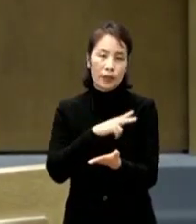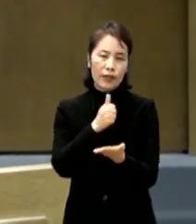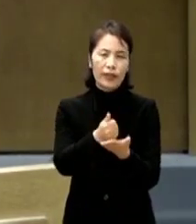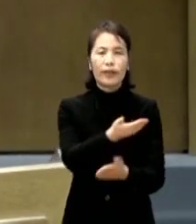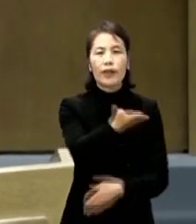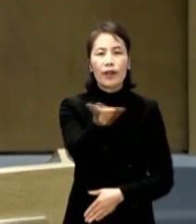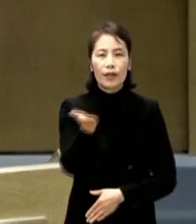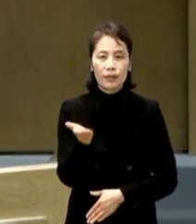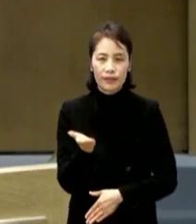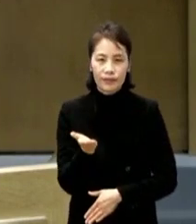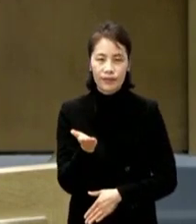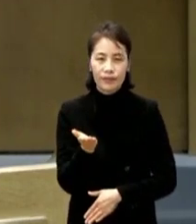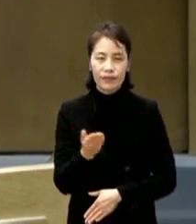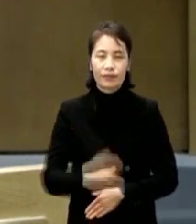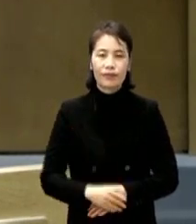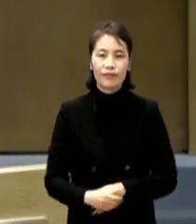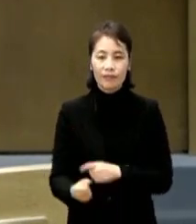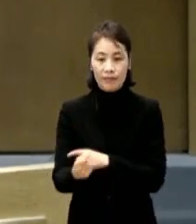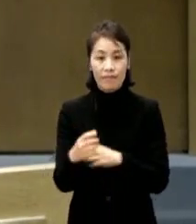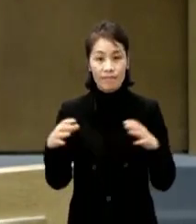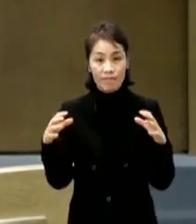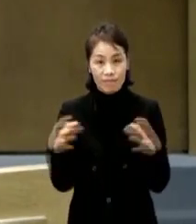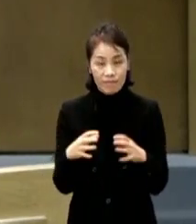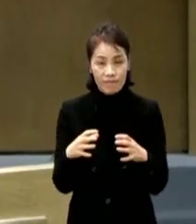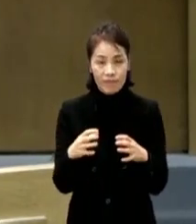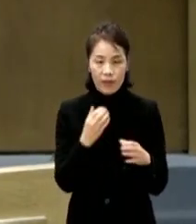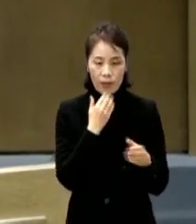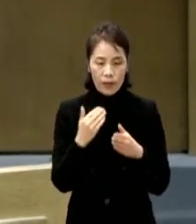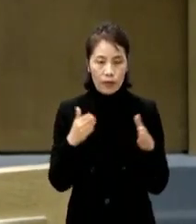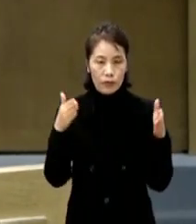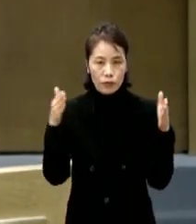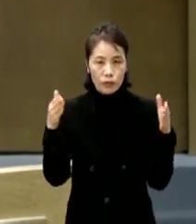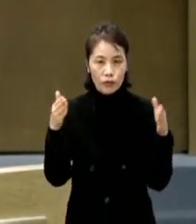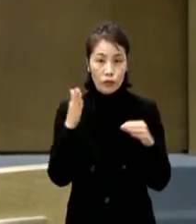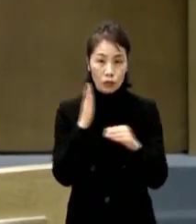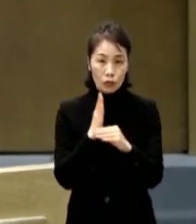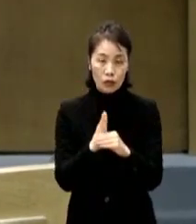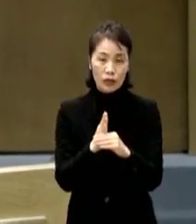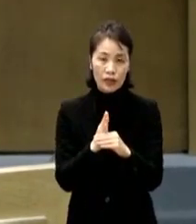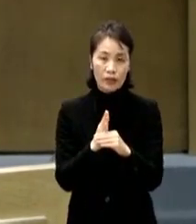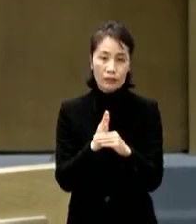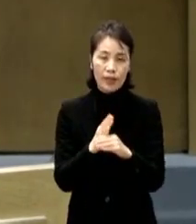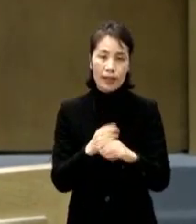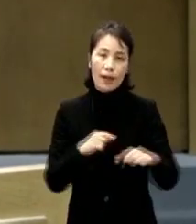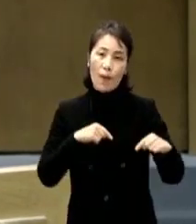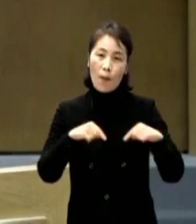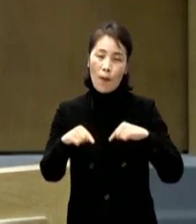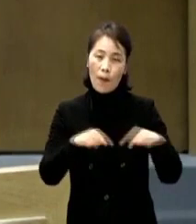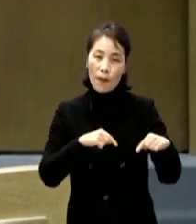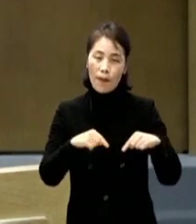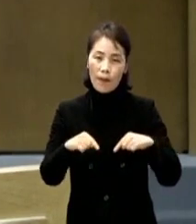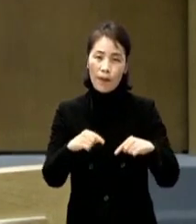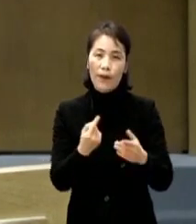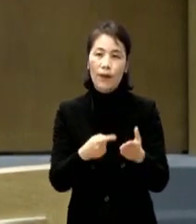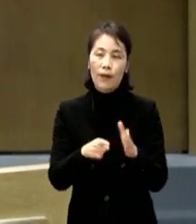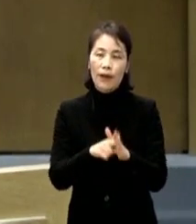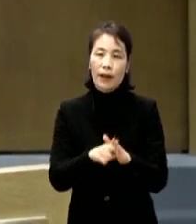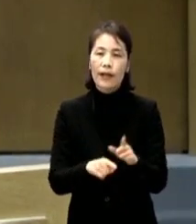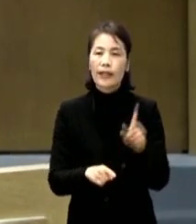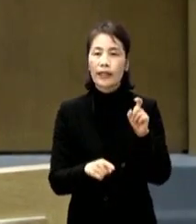여러분, 협치와 소통을 통한 도민 중심 의정활동을 펼치고 계시는